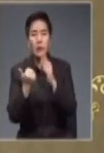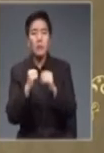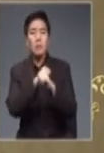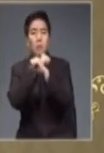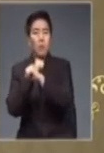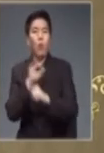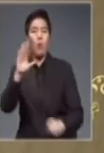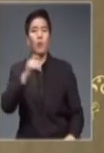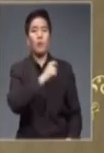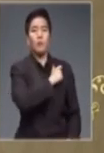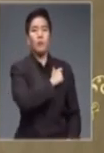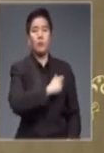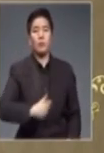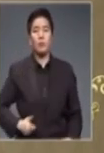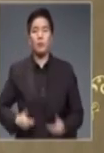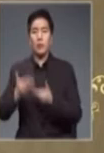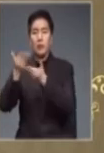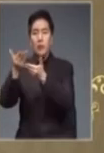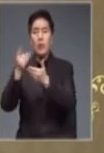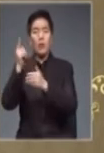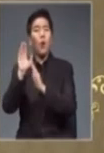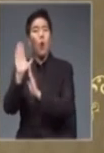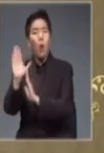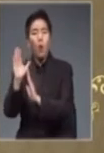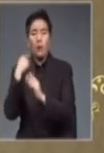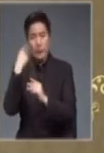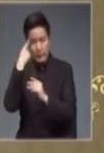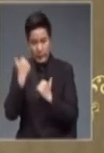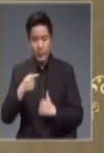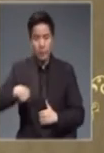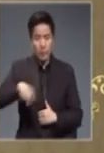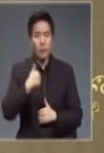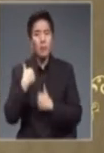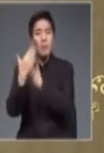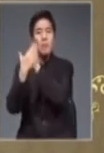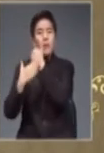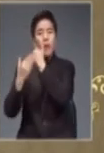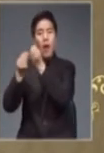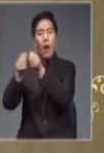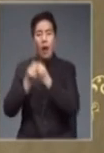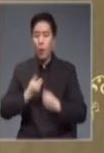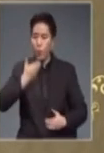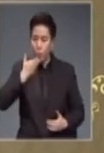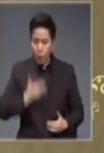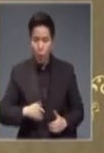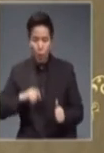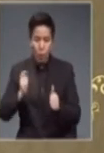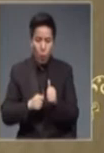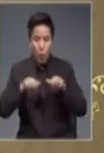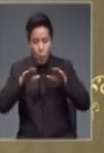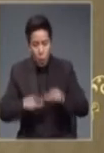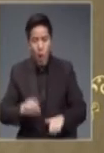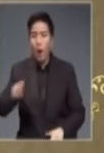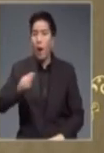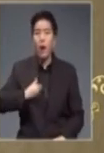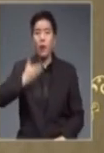ที่เป็นมาตรการออกไปนั้นบางอย่างอาจจะจ่ายตรงไม่ได้นะครับติดขัดข้อกฎหมายเช่นที่เคยเกิดขึ้นเป็นคดีความต่างๆและเป็นปัญหาอยู่ในปั